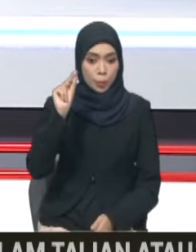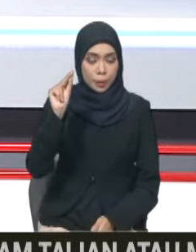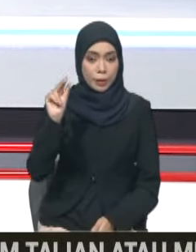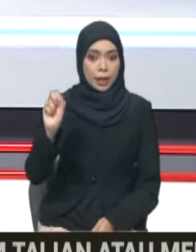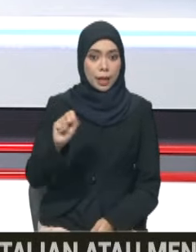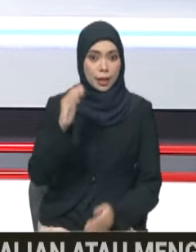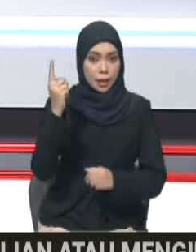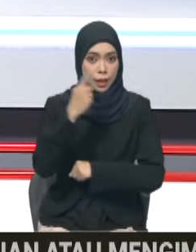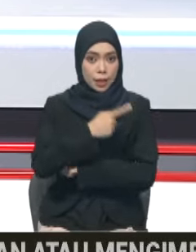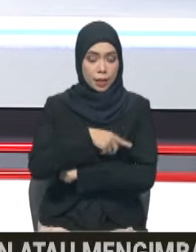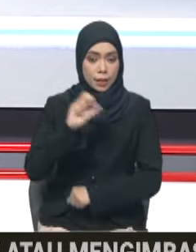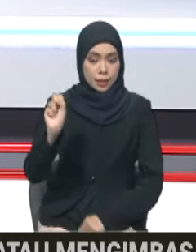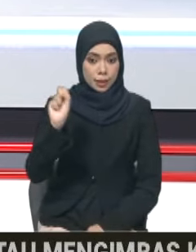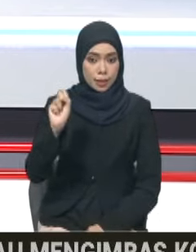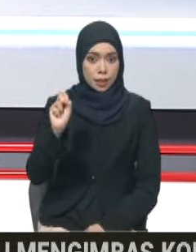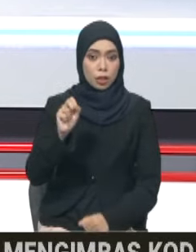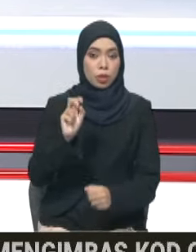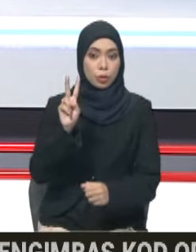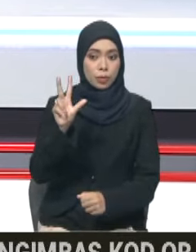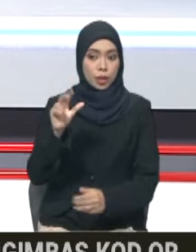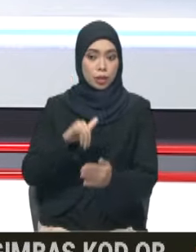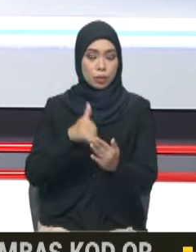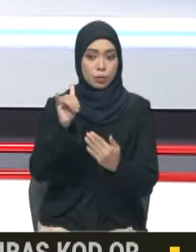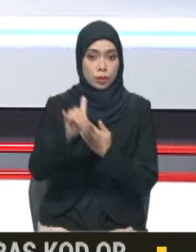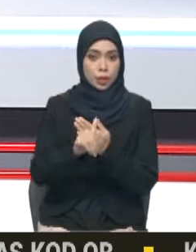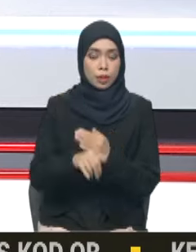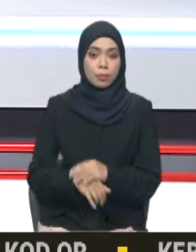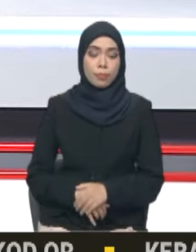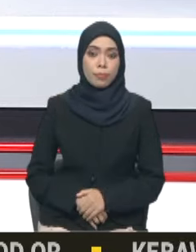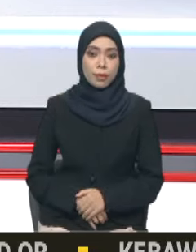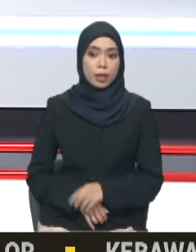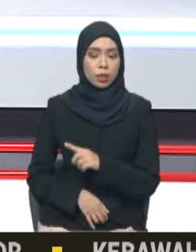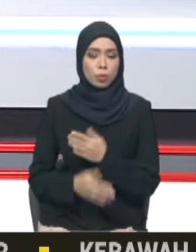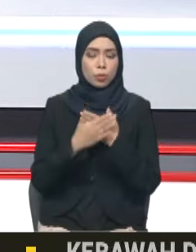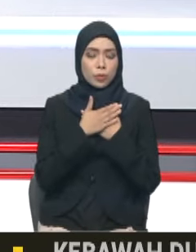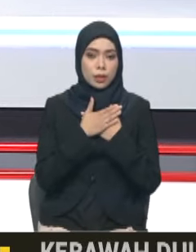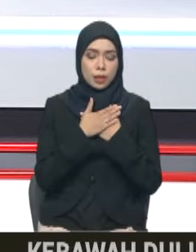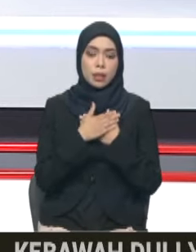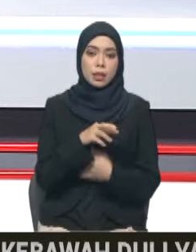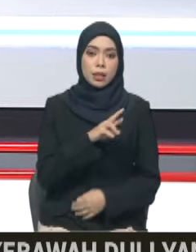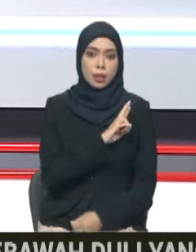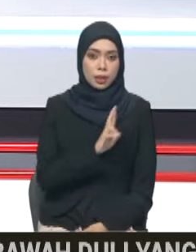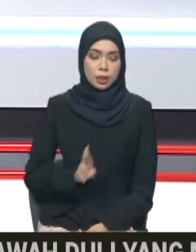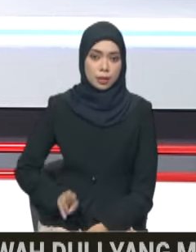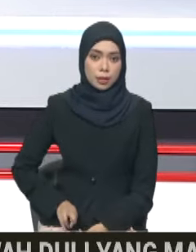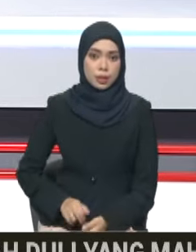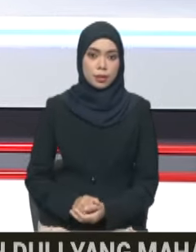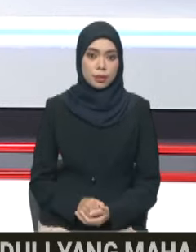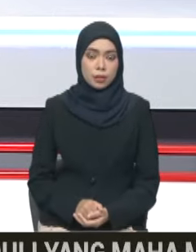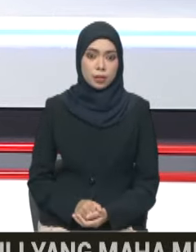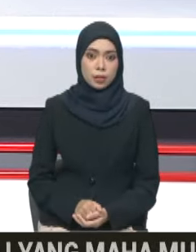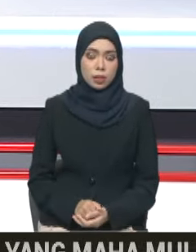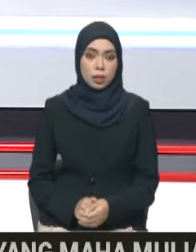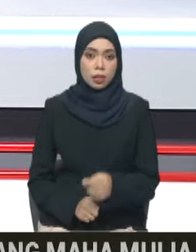23 Julai. Kecintaan rakyat kepada raja antara penceritaan dalam persembahan khas nanti. Rabtai